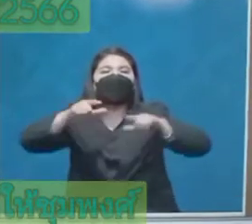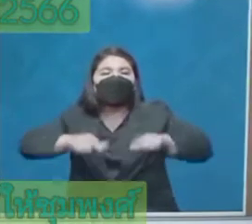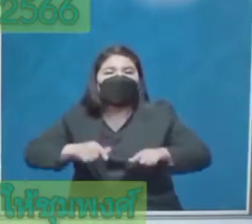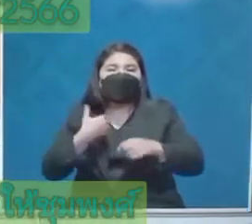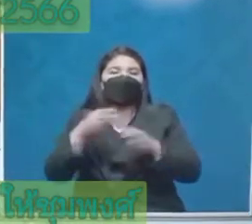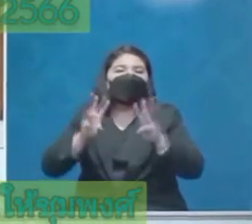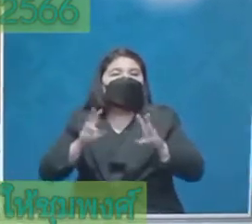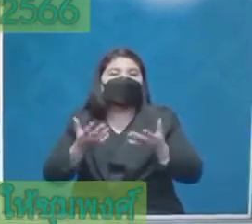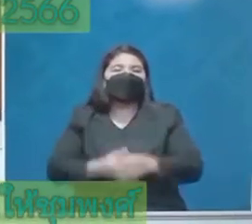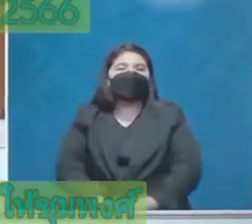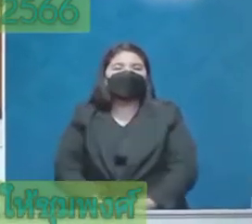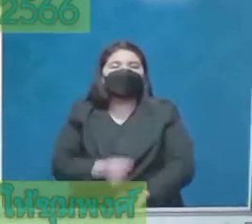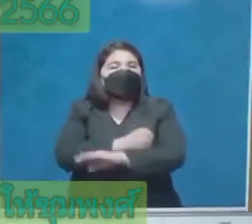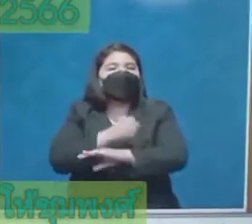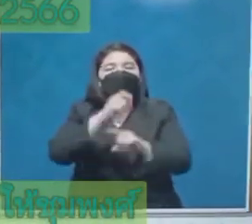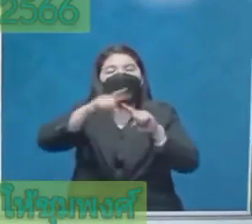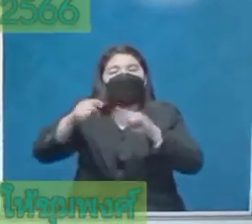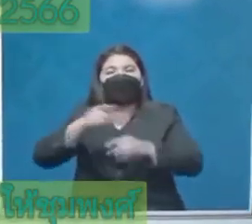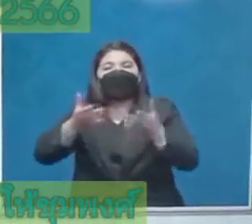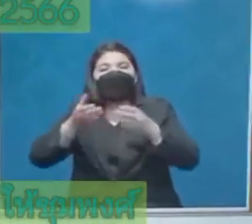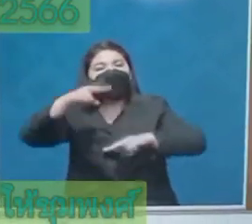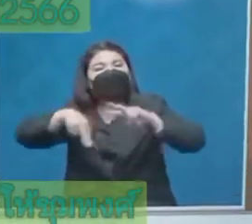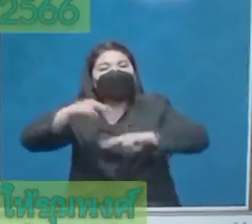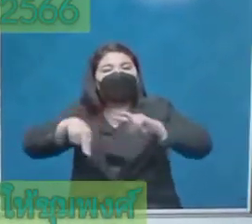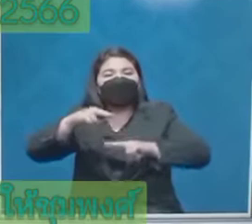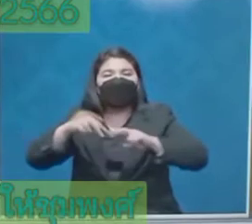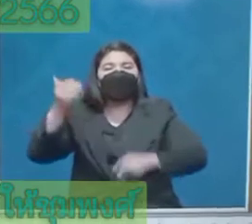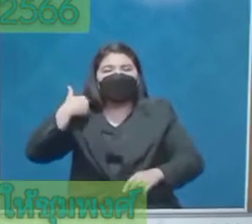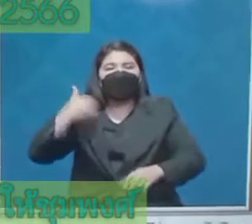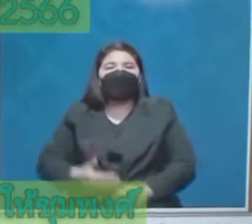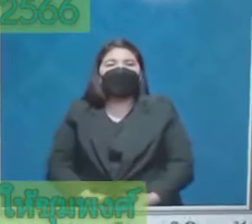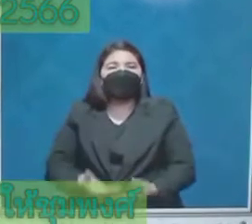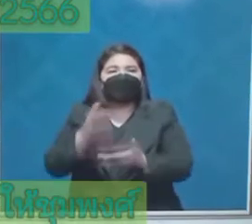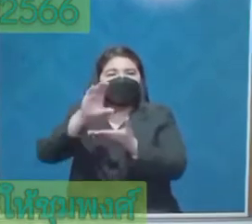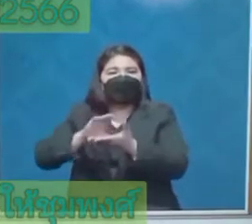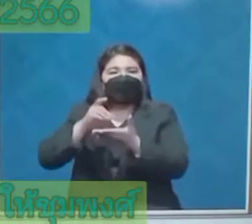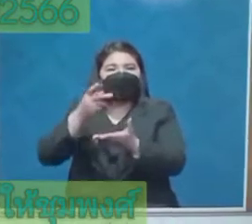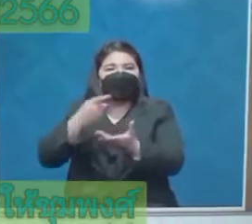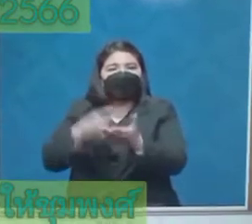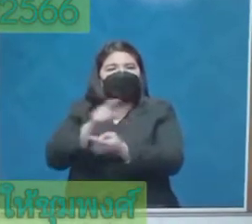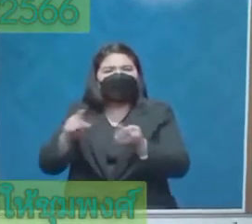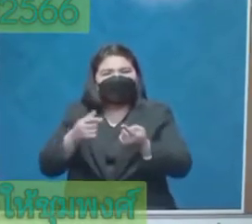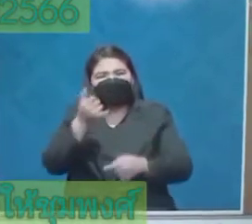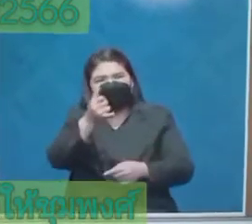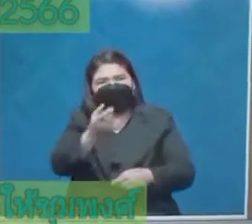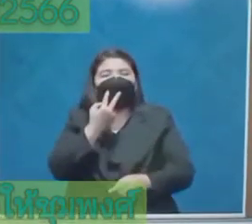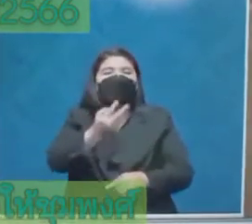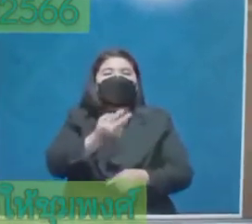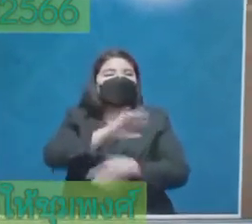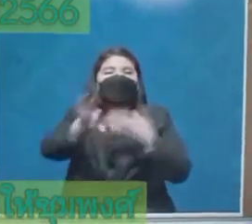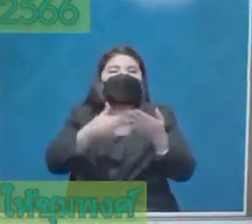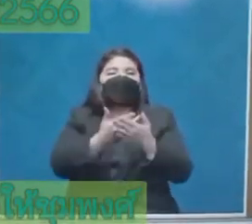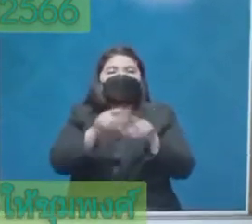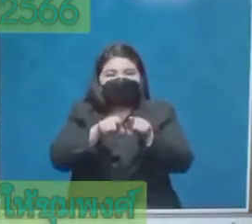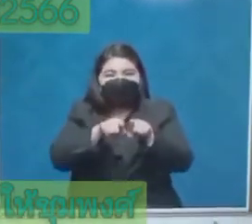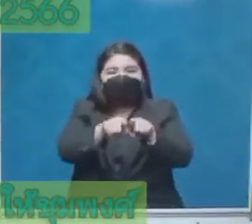างงานแรงงานก็ได้รับการดูแลตามกองทุนการสังคมไปท่านตามดูสิครับมันต้องทุกอย่างมันต้องไป